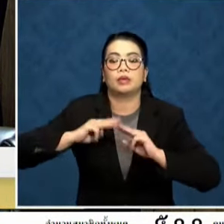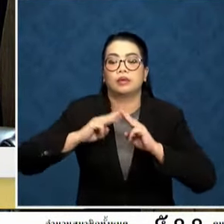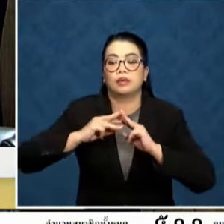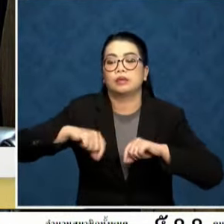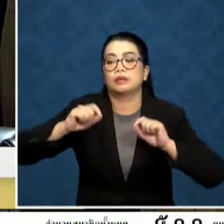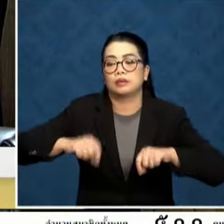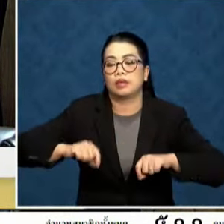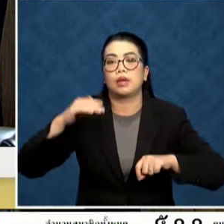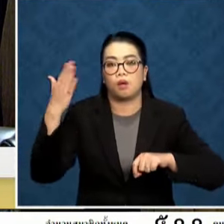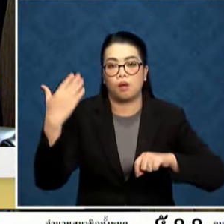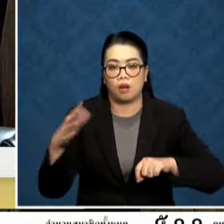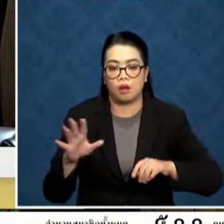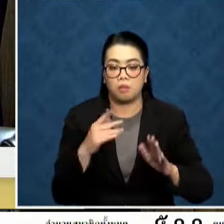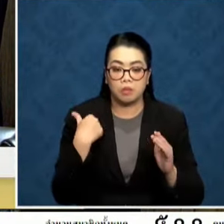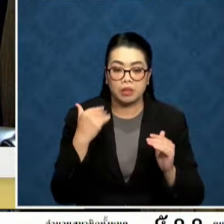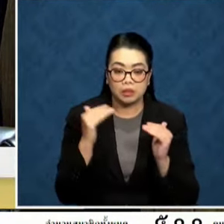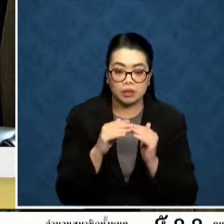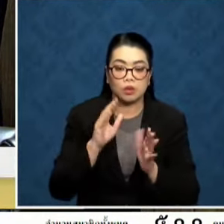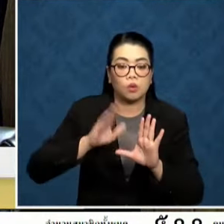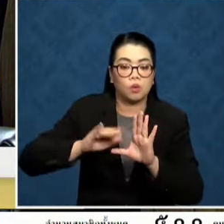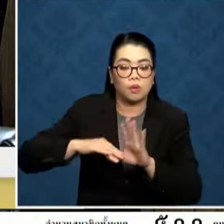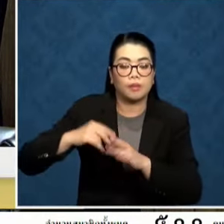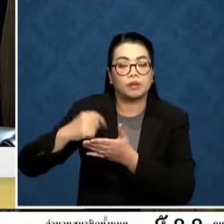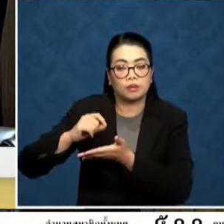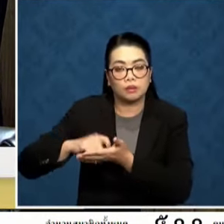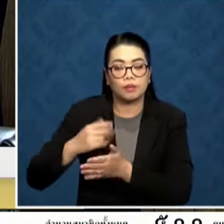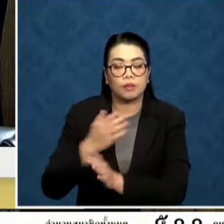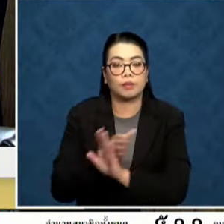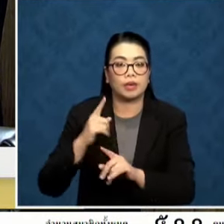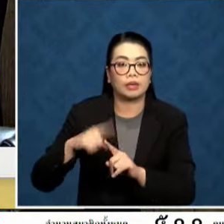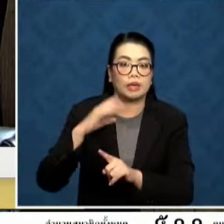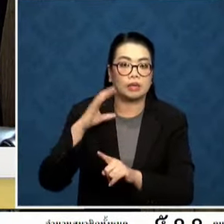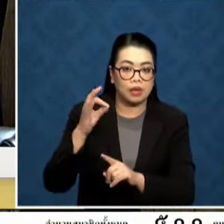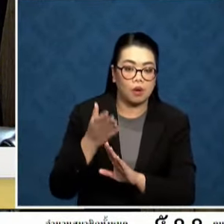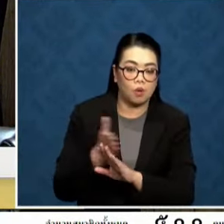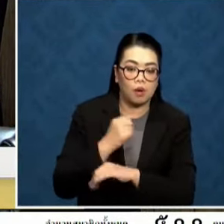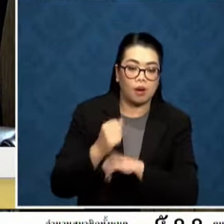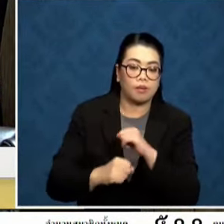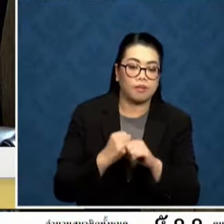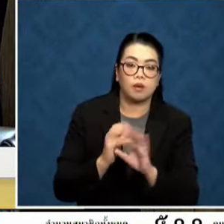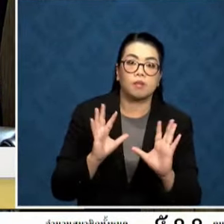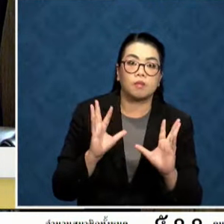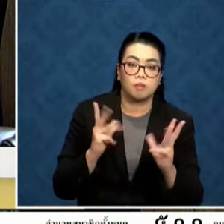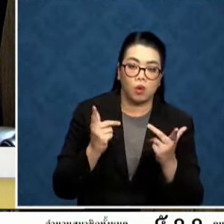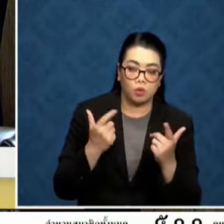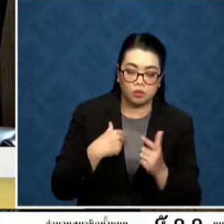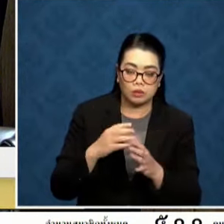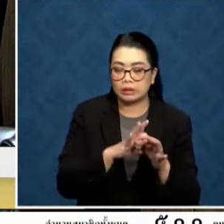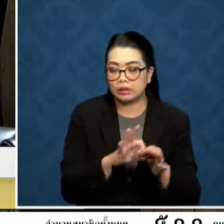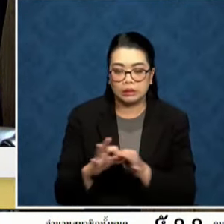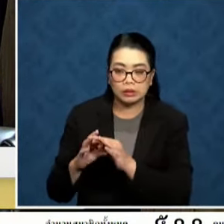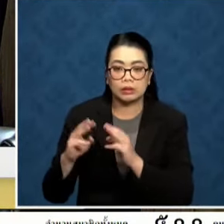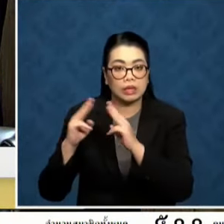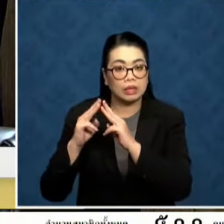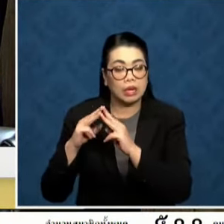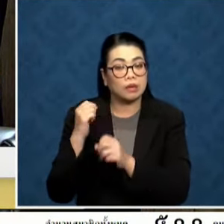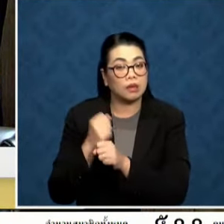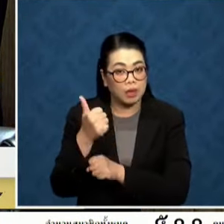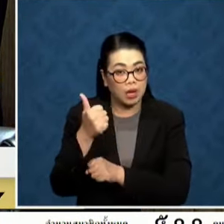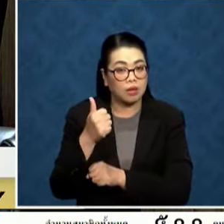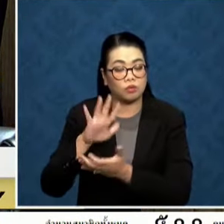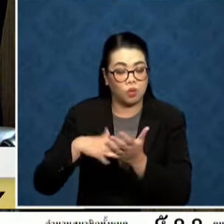อ้างว่าการให้มีผู้มีสิทธิ์มาลงทะเบียนภายในเดือนกันยายนก็คือก่อนหมดปีงบเนี่ยนะคะเป็นการผูกพันสัญญาได้จริงๆเหรอ